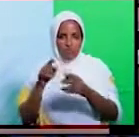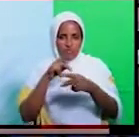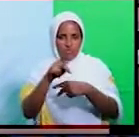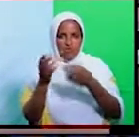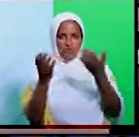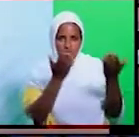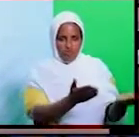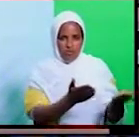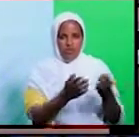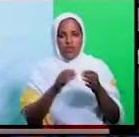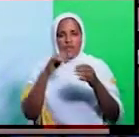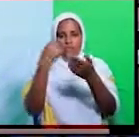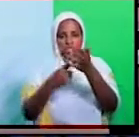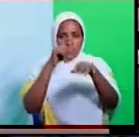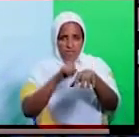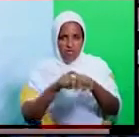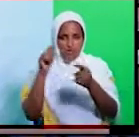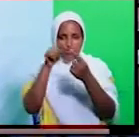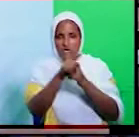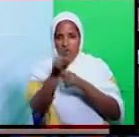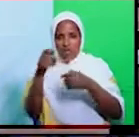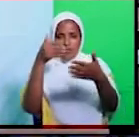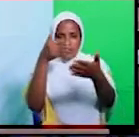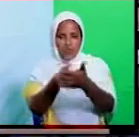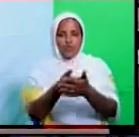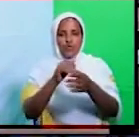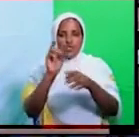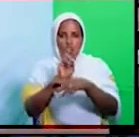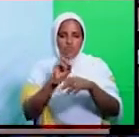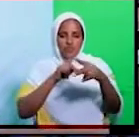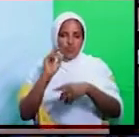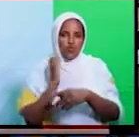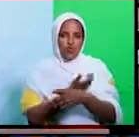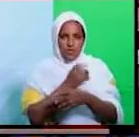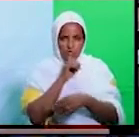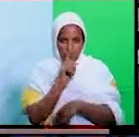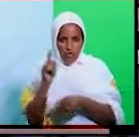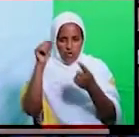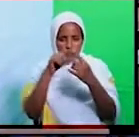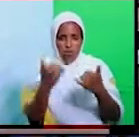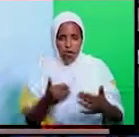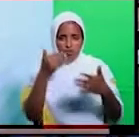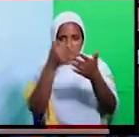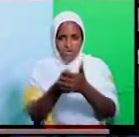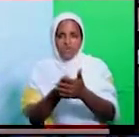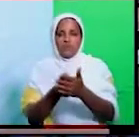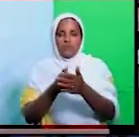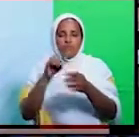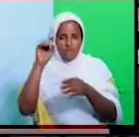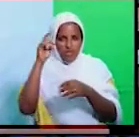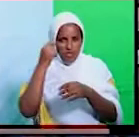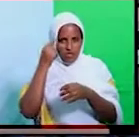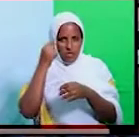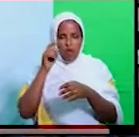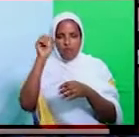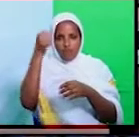በተለይ ደግሞ ወደዛ በቃት ሳንደርስ ገና ከህፃንነት ሳንወጣ ጡጦ ሳንጥል ጡት ሳንጥል ከወተት